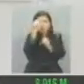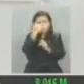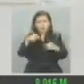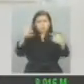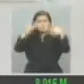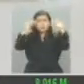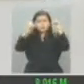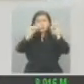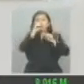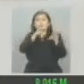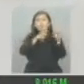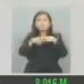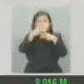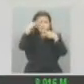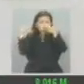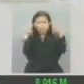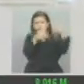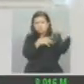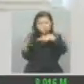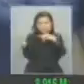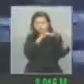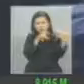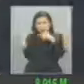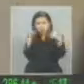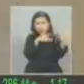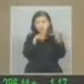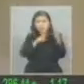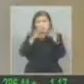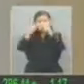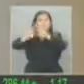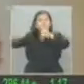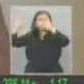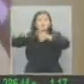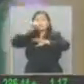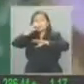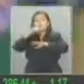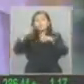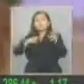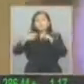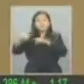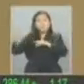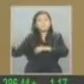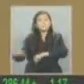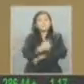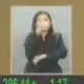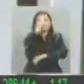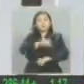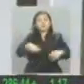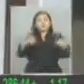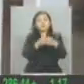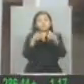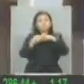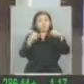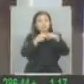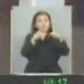านี้ออกไปก่ออาชญากรรมสร้างความวุ่นวายเพื่อเปิดทางให้รัฐบาลอ้างความชอบธรรมเข้ามาควบคุมสถานการณ์ในเมือง